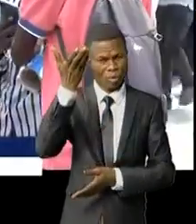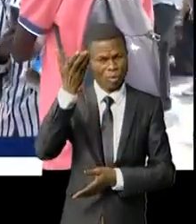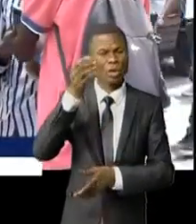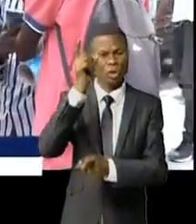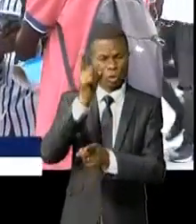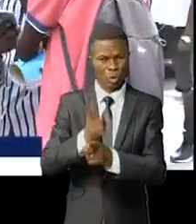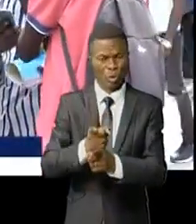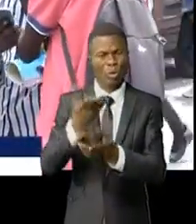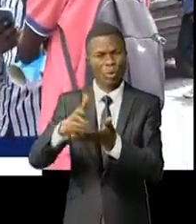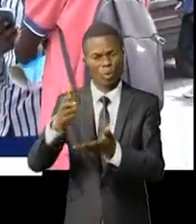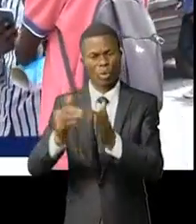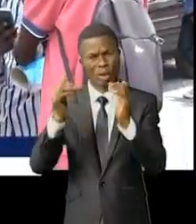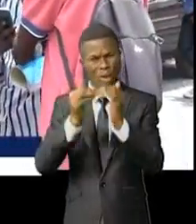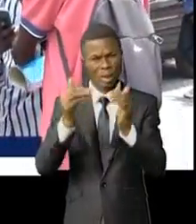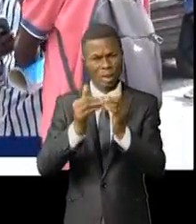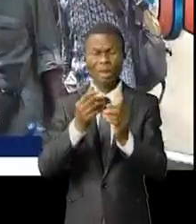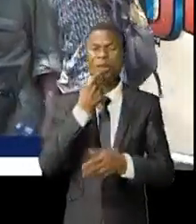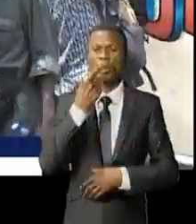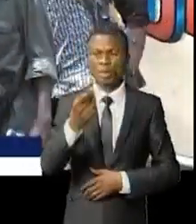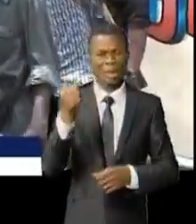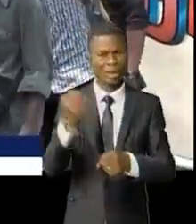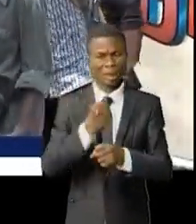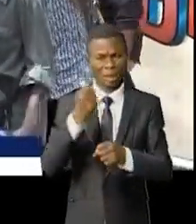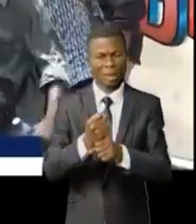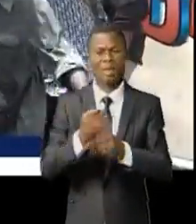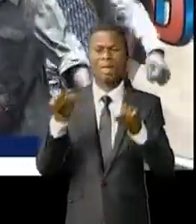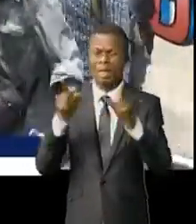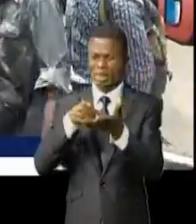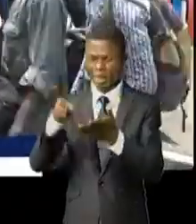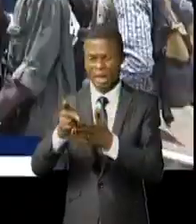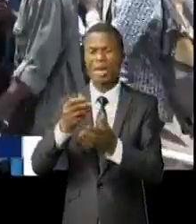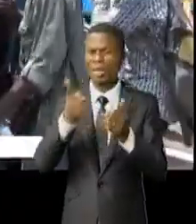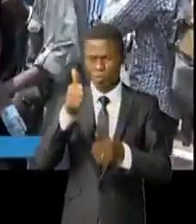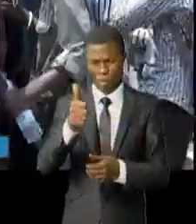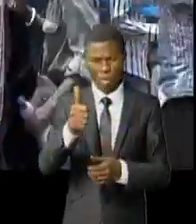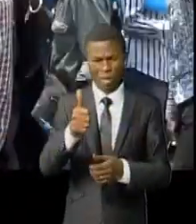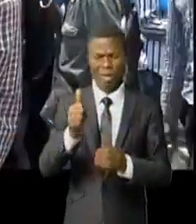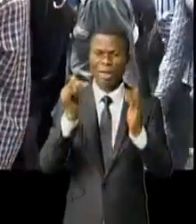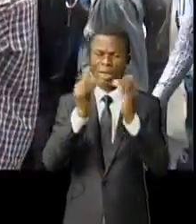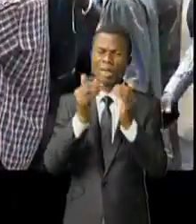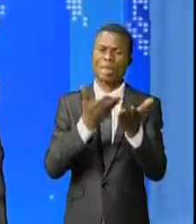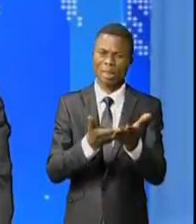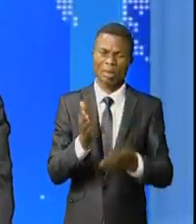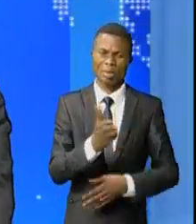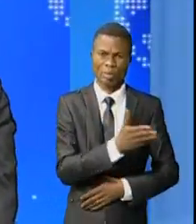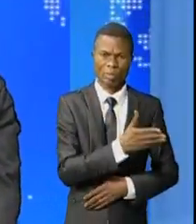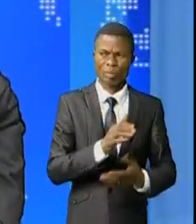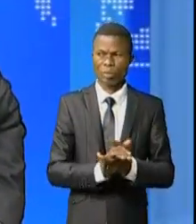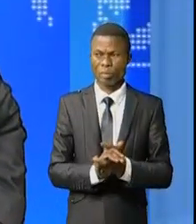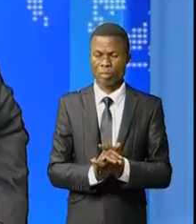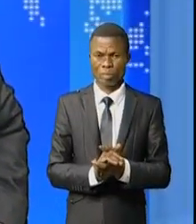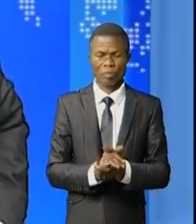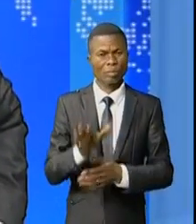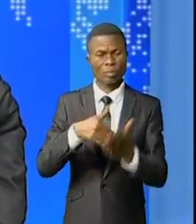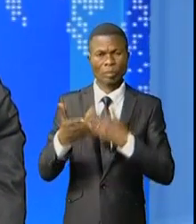justice distributive pour dire travail égale salaire décent, c'est l'équité. Là, nous sommes allés trop vite